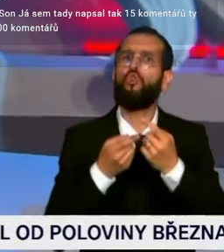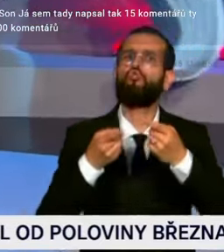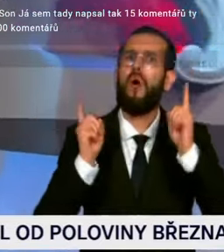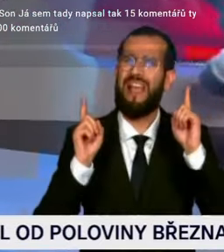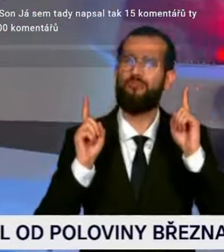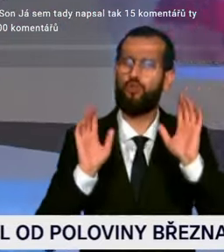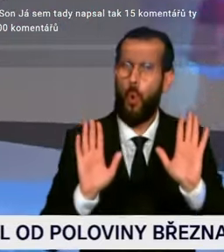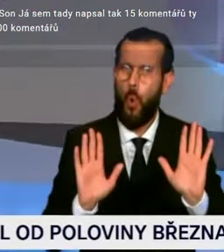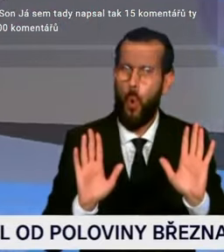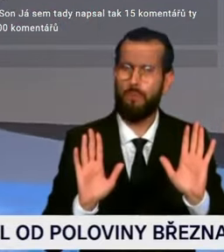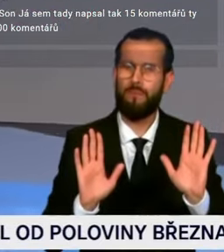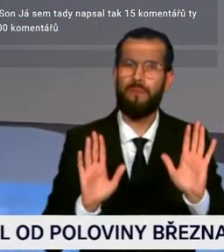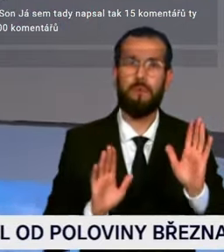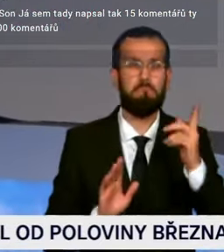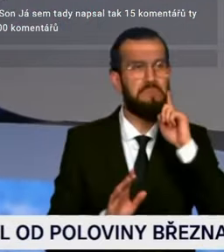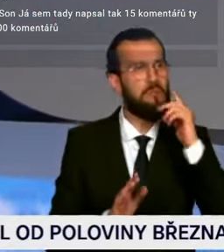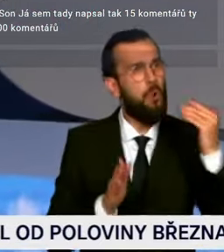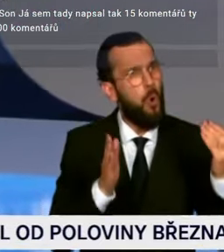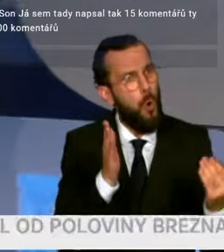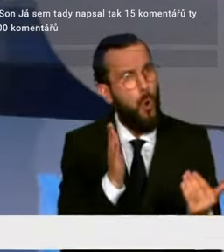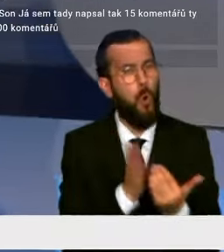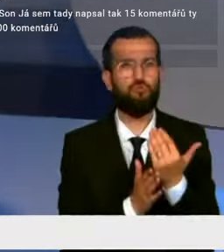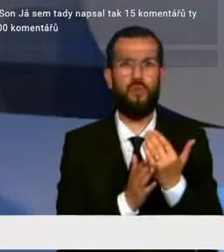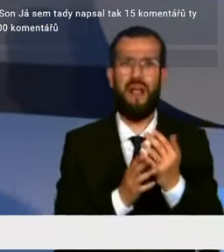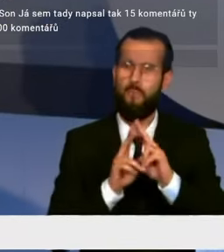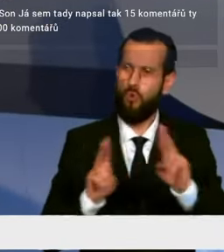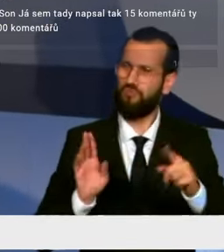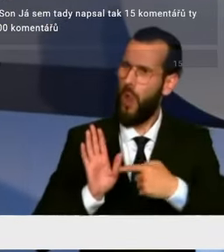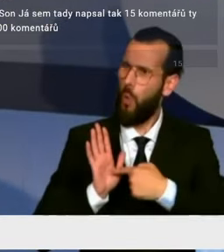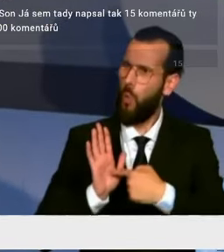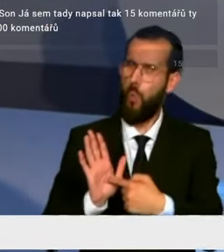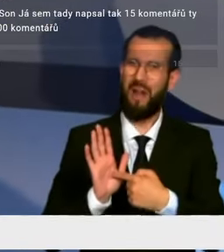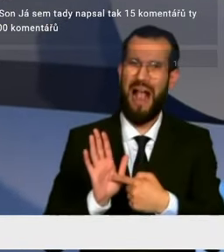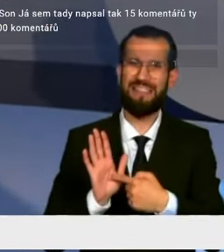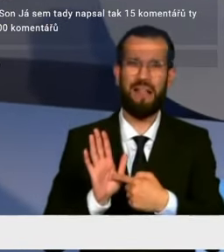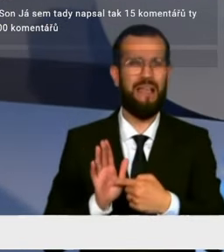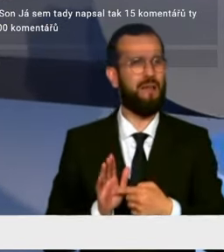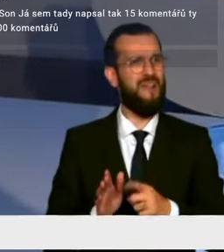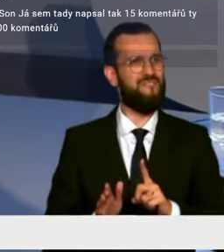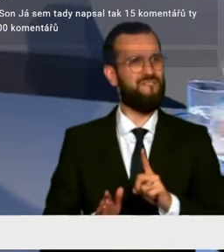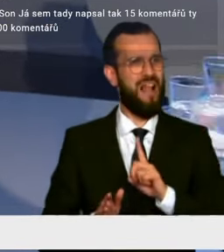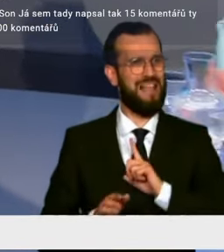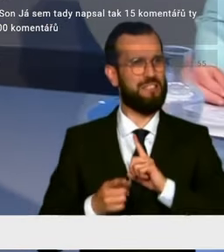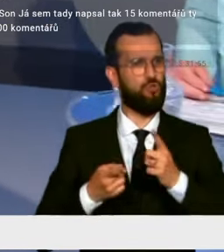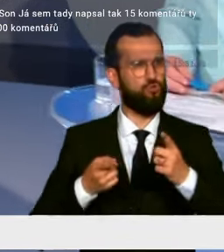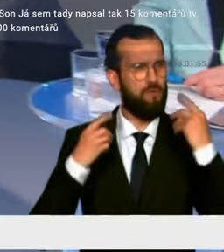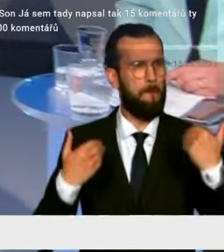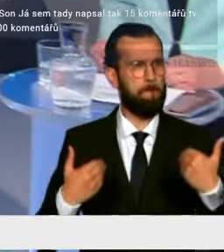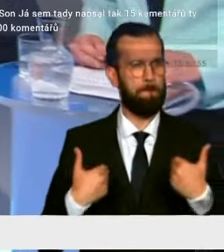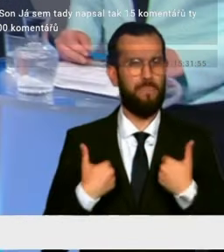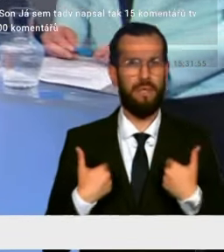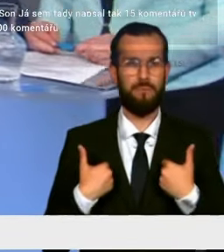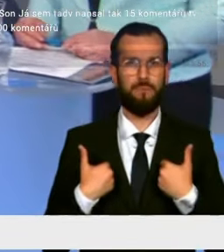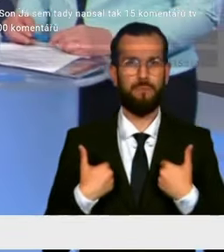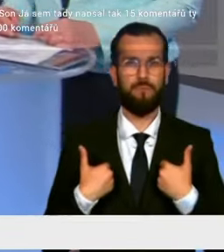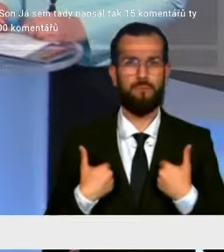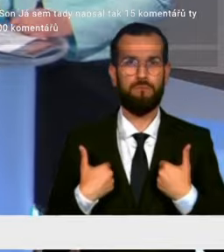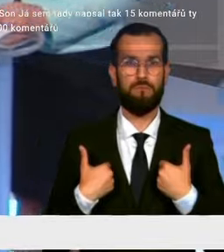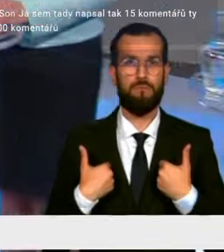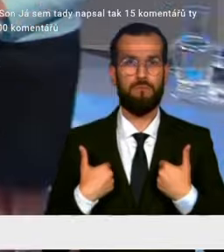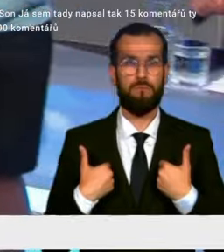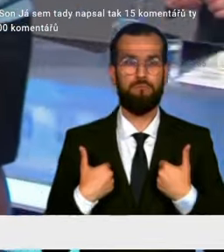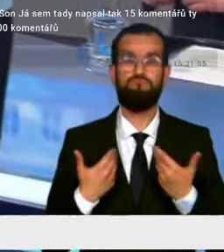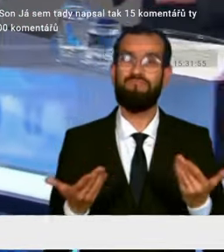si myslím že by sme mohli nanovo začať napĺňať obsahom eh toto slovo vlastenectvo ktoré je prirodzené a obsahom eh toho